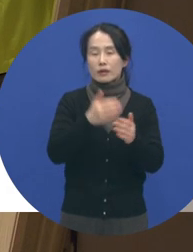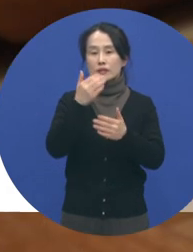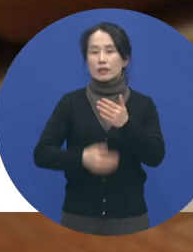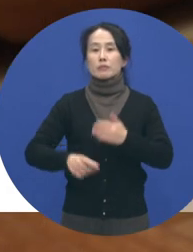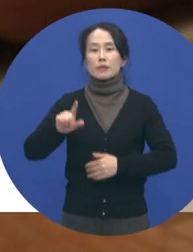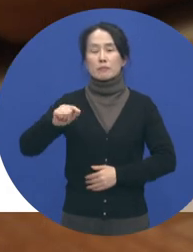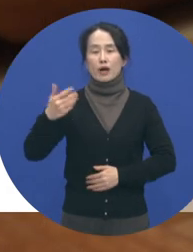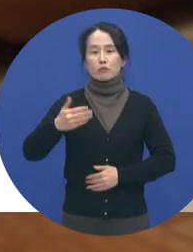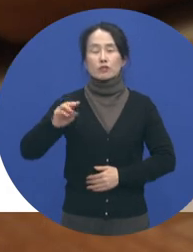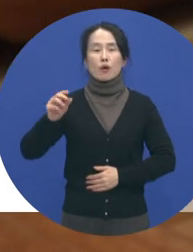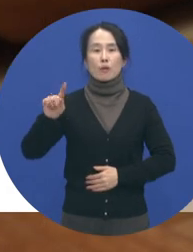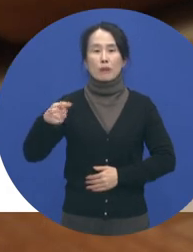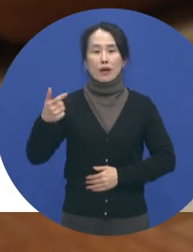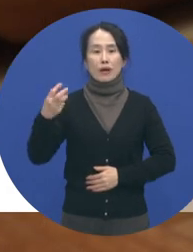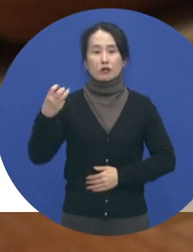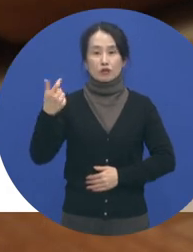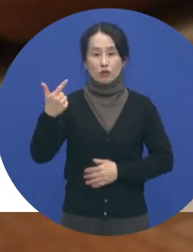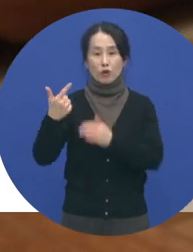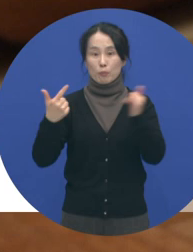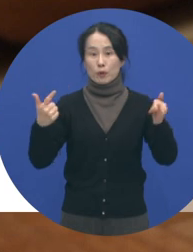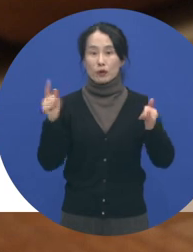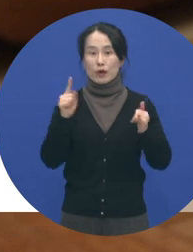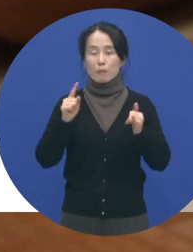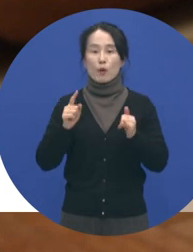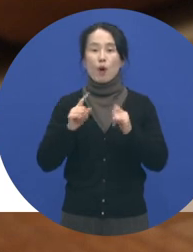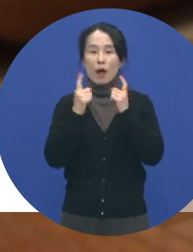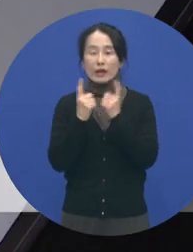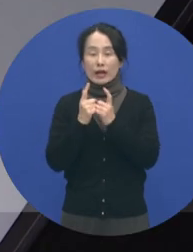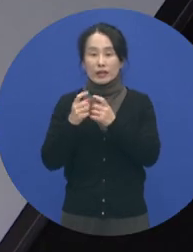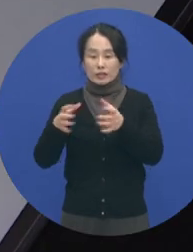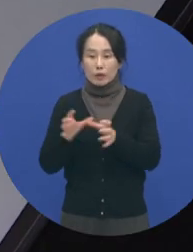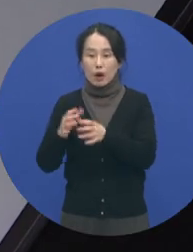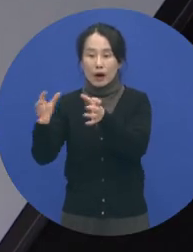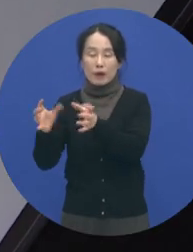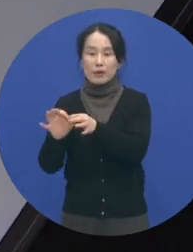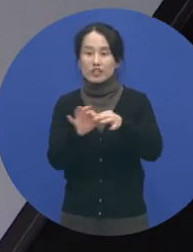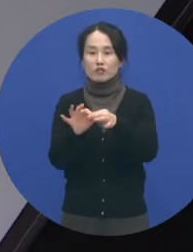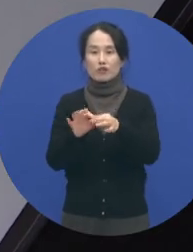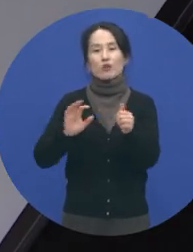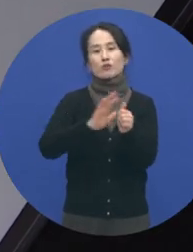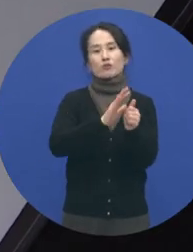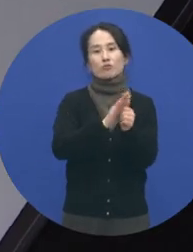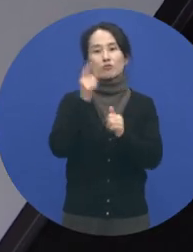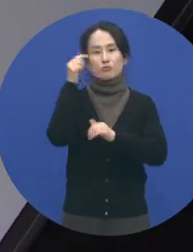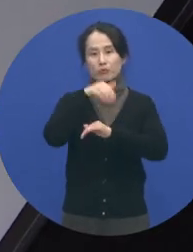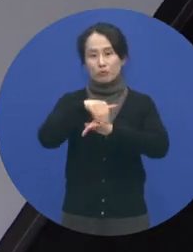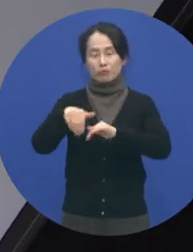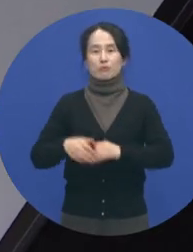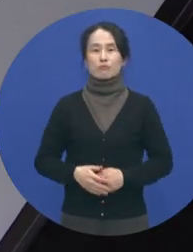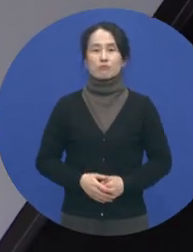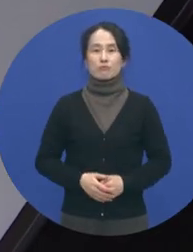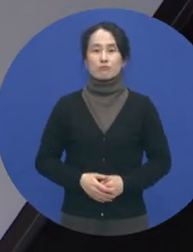, 136명 게는 민간자원 지원과 타기관 서비스를 연결했습니다 아